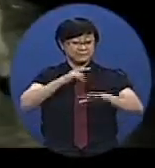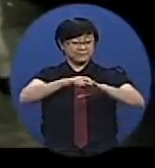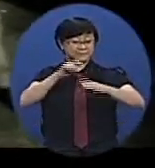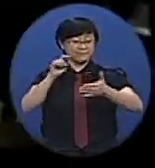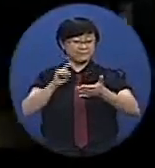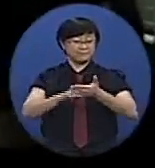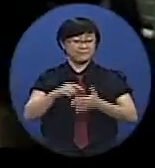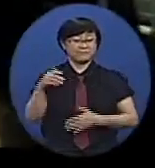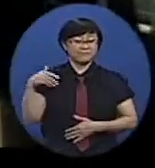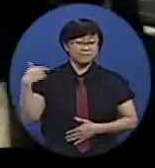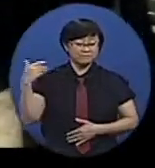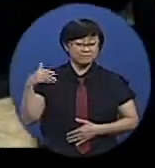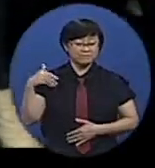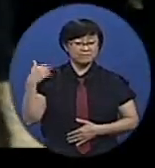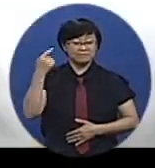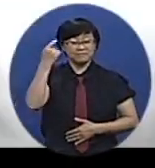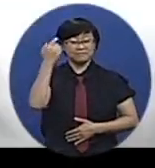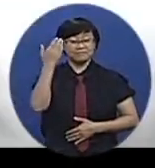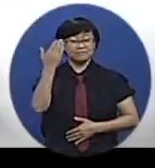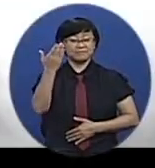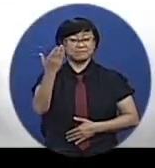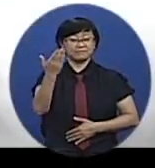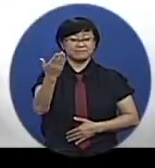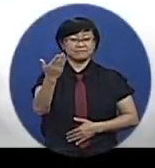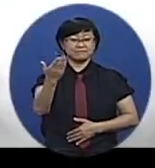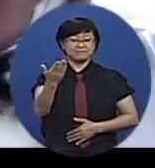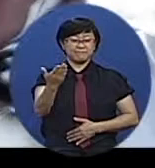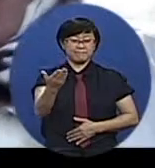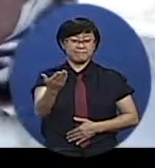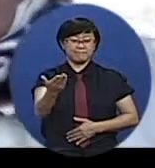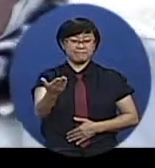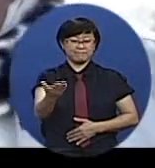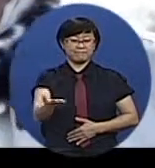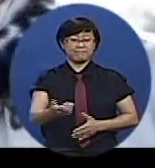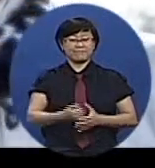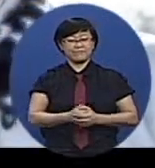그렇게도 내맘 모르니